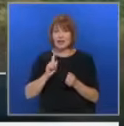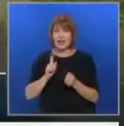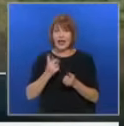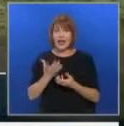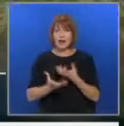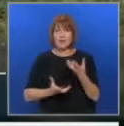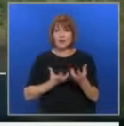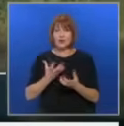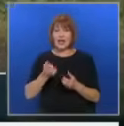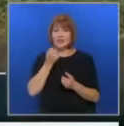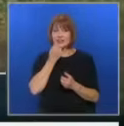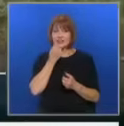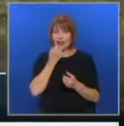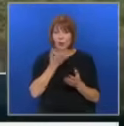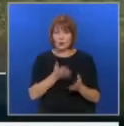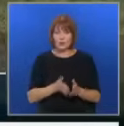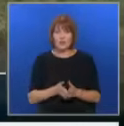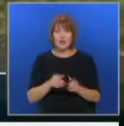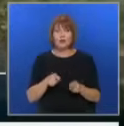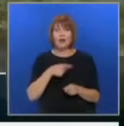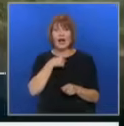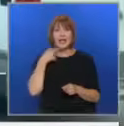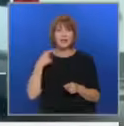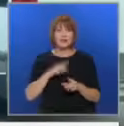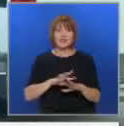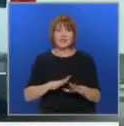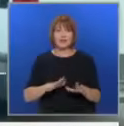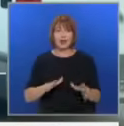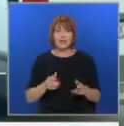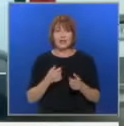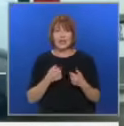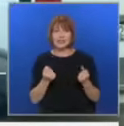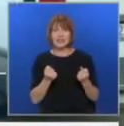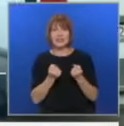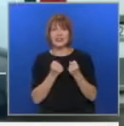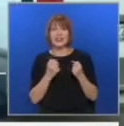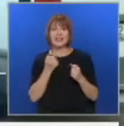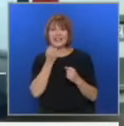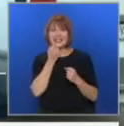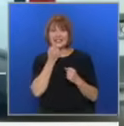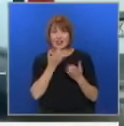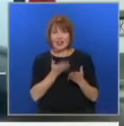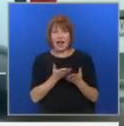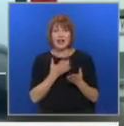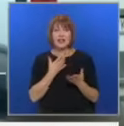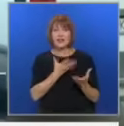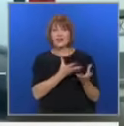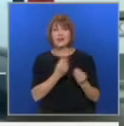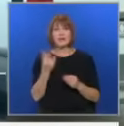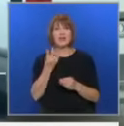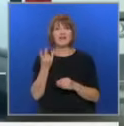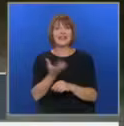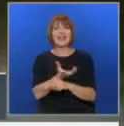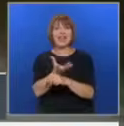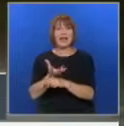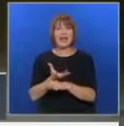Общо 17 екипа са на терен. Тук е рискова ситуацията. Преди това, че са застрашени населени места, поради тази причина изтегляме двата хеликоптера, които